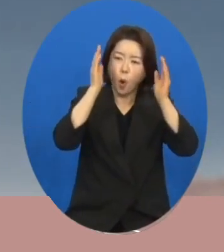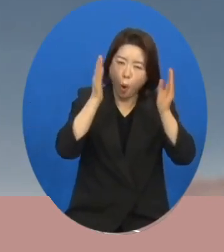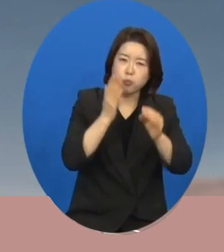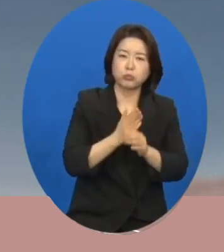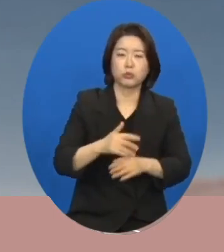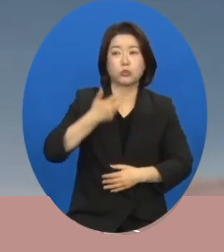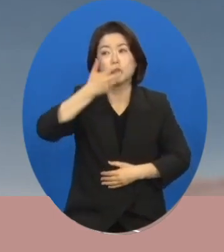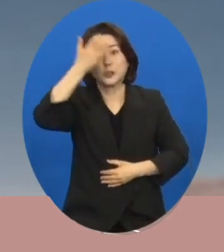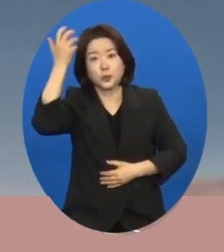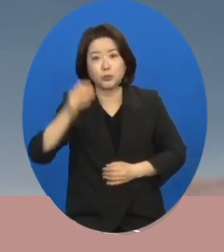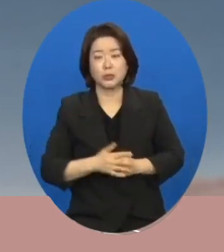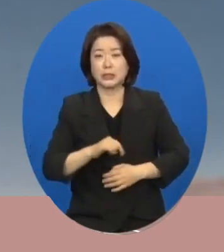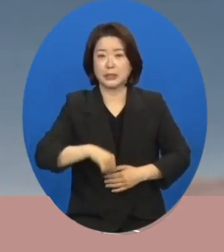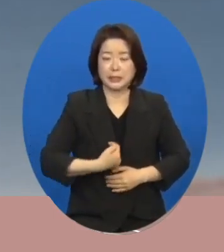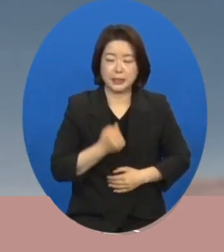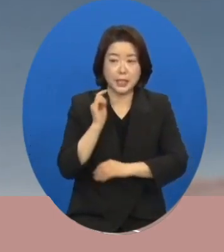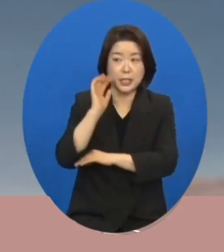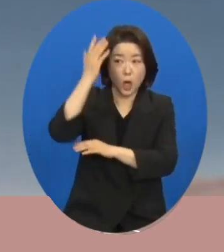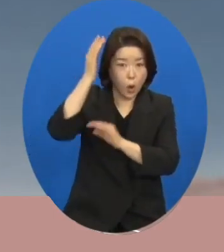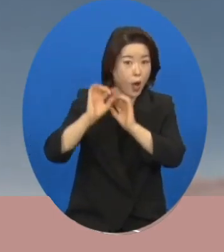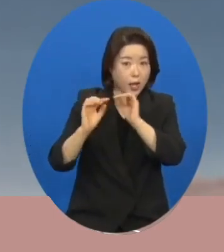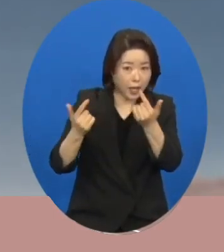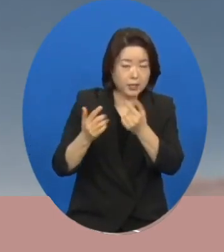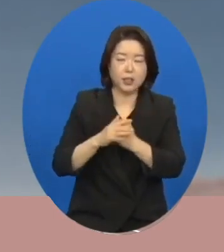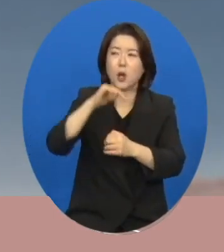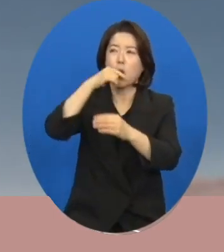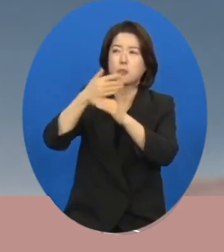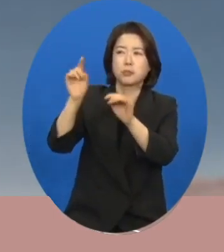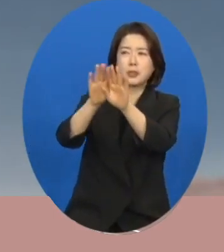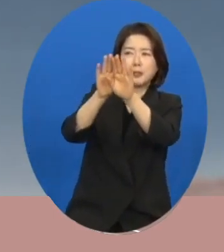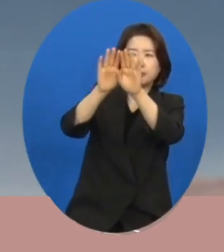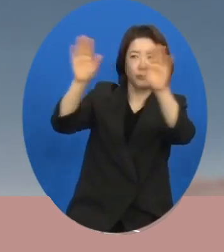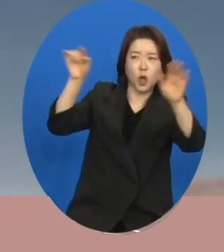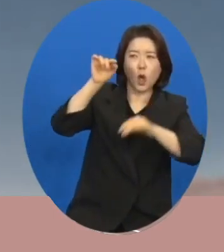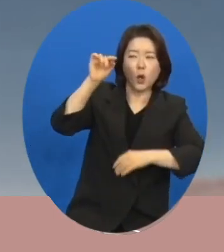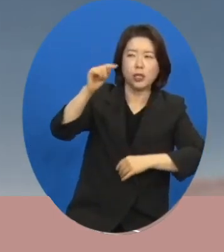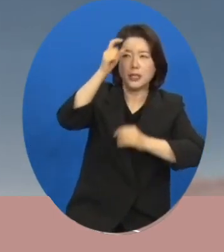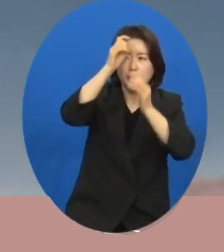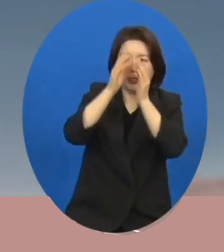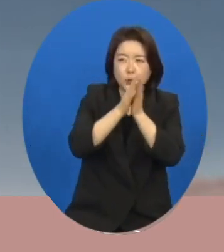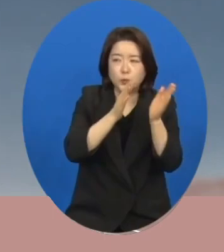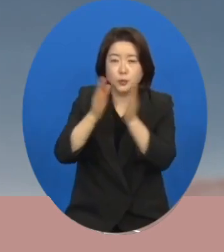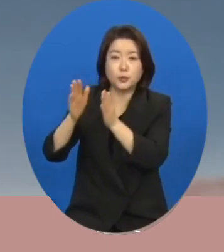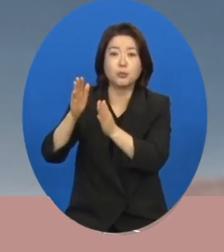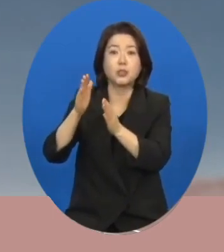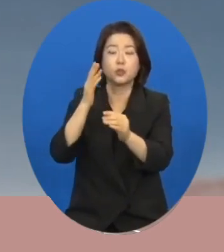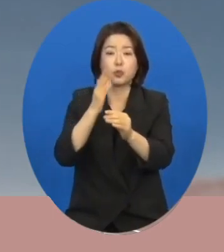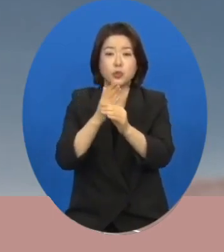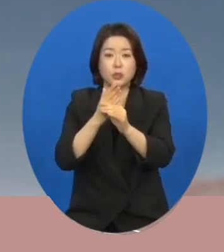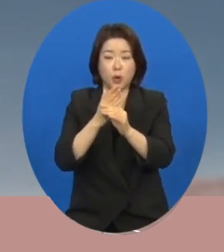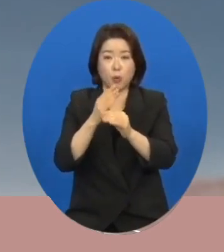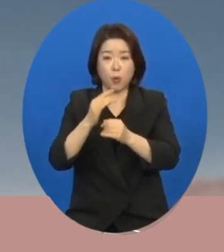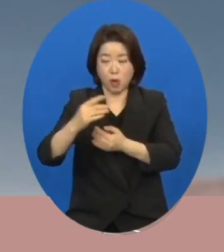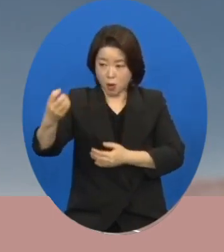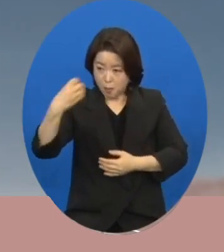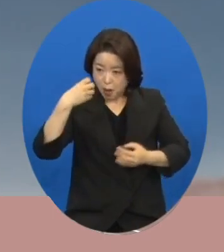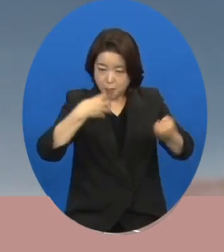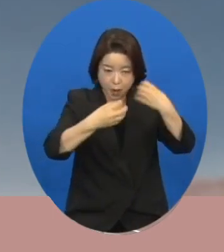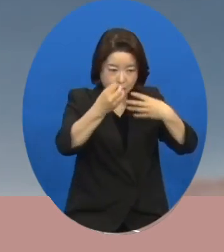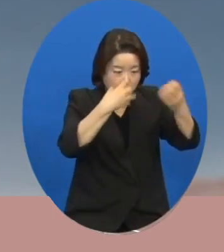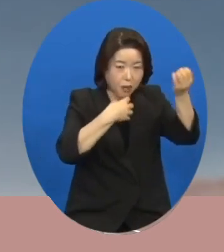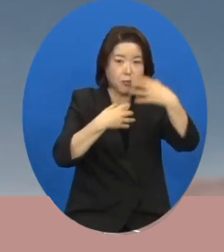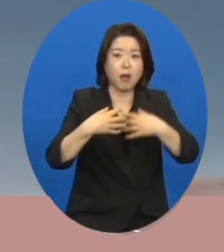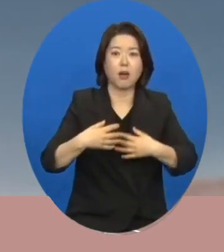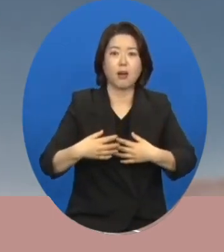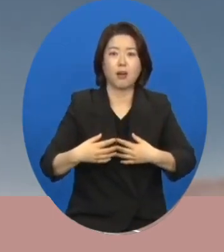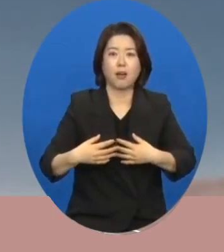내 꿈은 자기의 영광이 아니라 북한이 열리기를 기도하며 준비한다 이런 얘기들을 하시는 거예요 그러니까 다